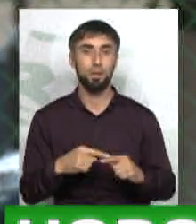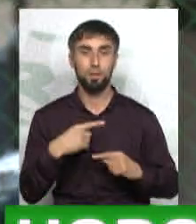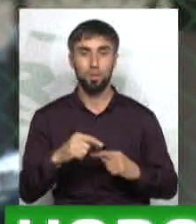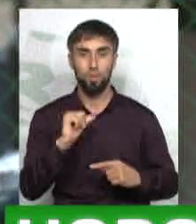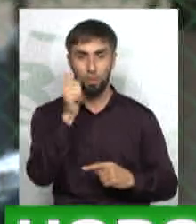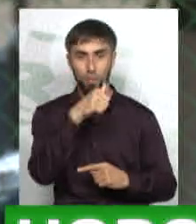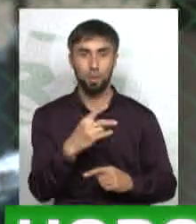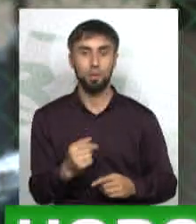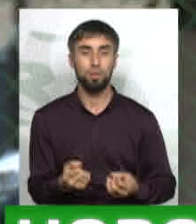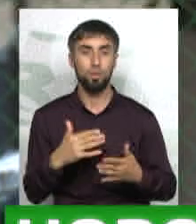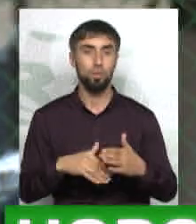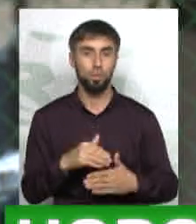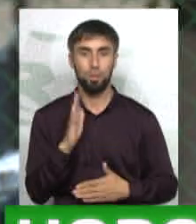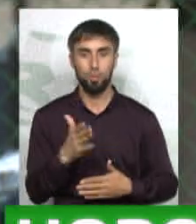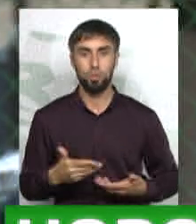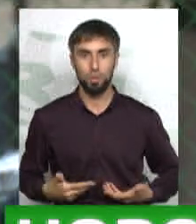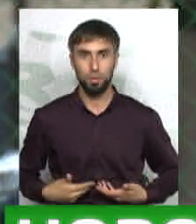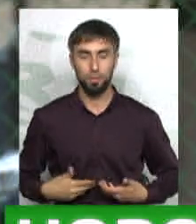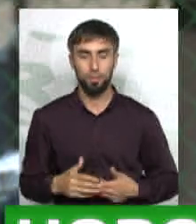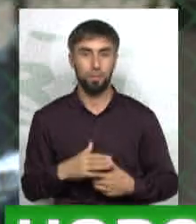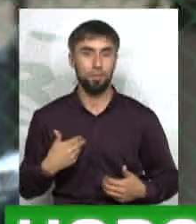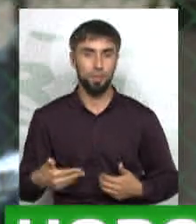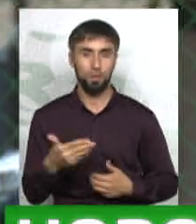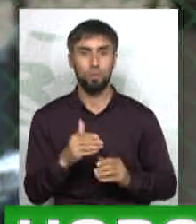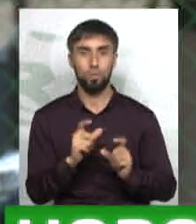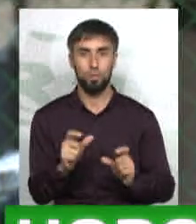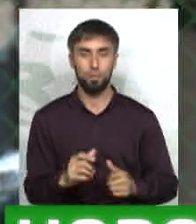год, насколько лучше будут жить наши люди.